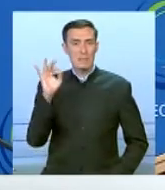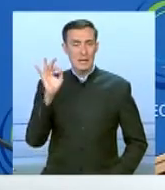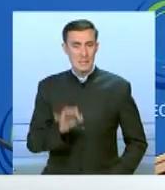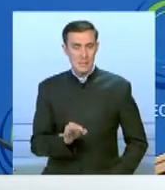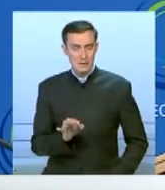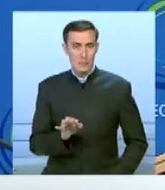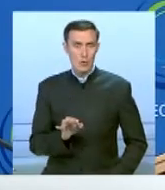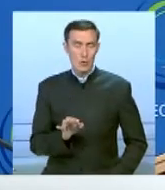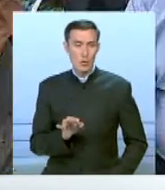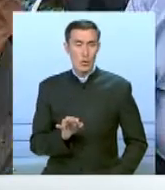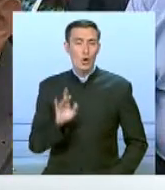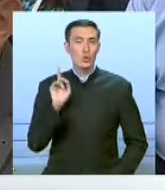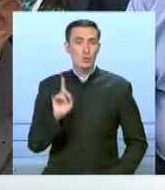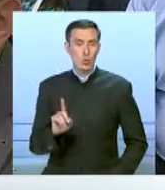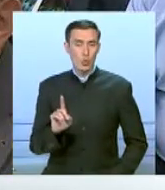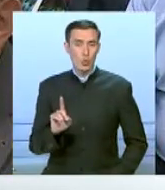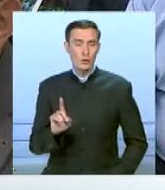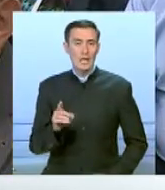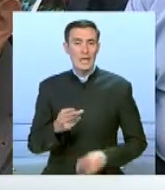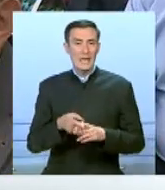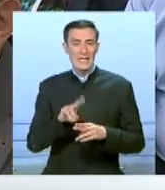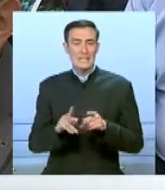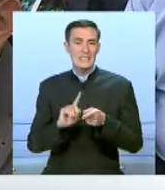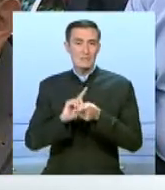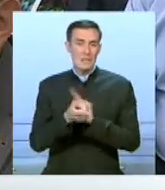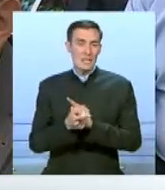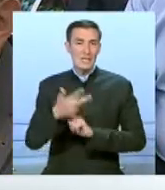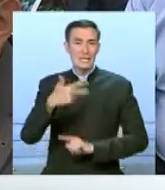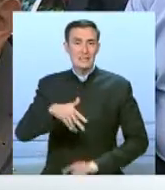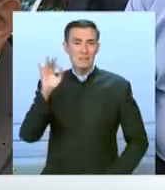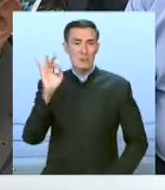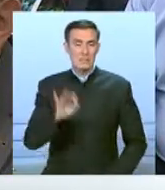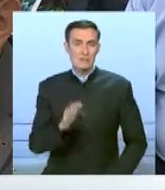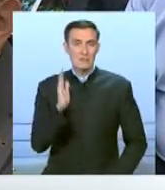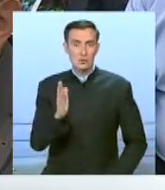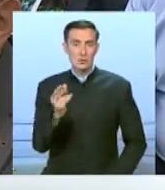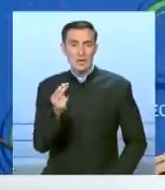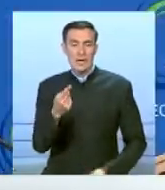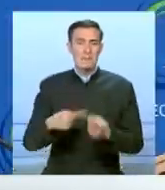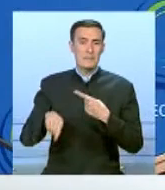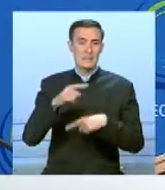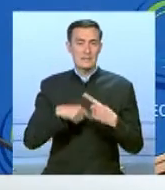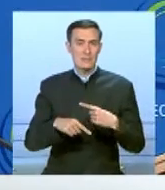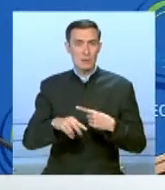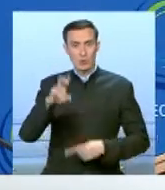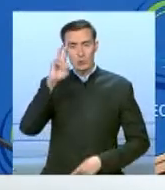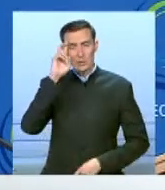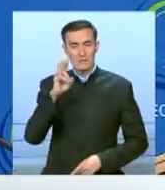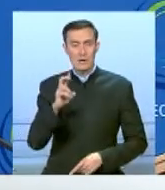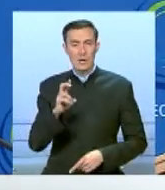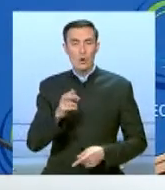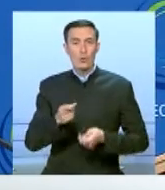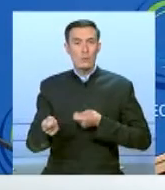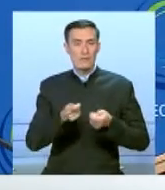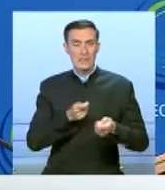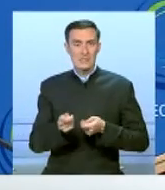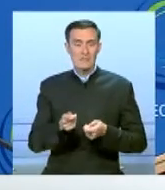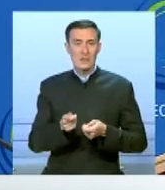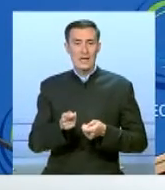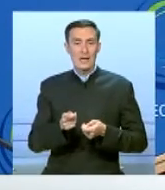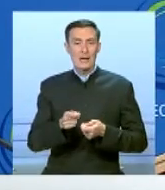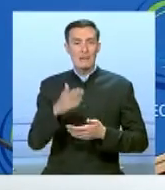25%, то на разницу изменения 30% будут компенсированы в тарифе. Государство, проводя политику